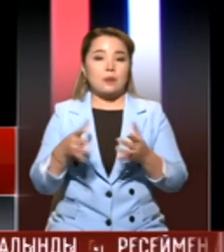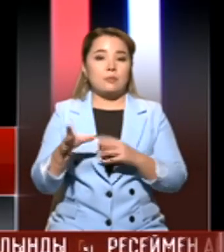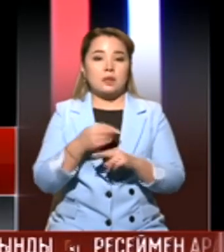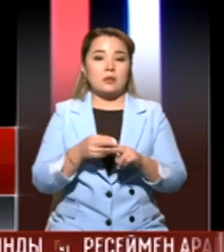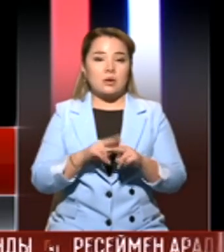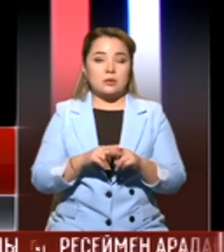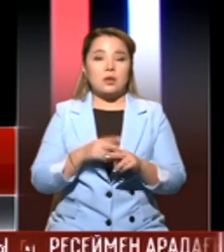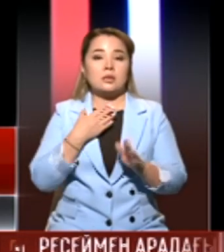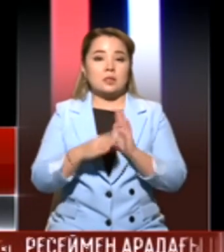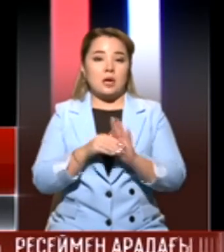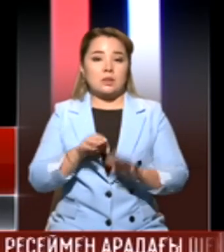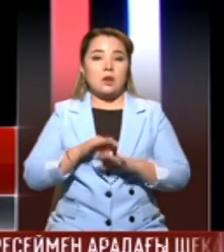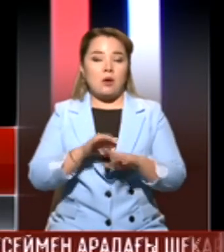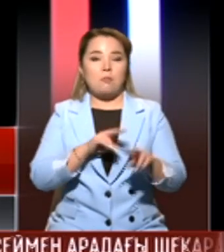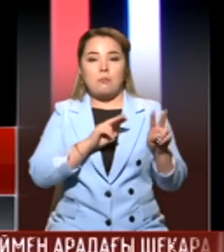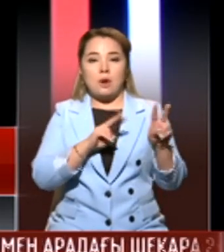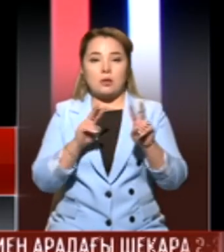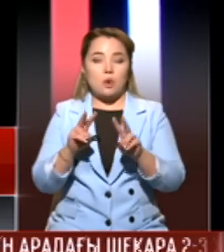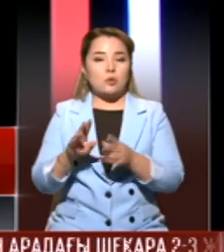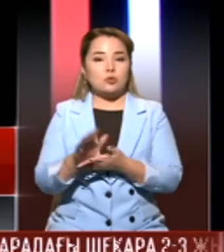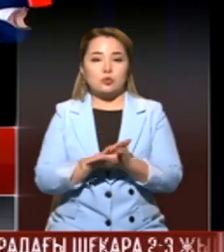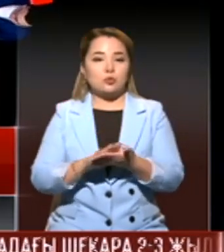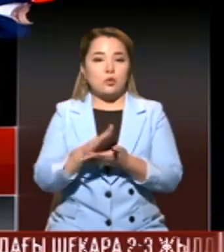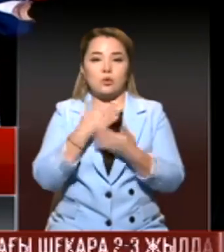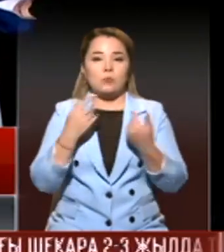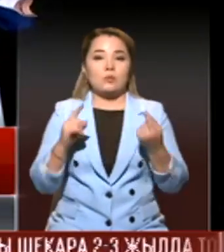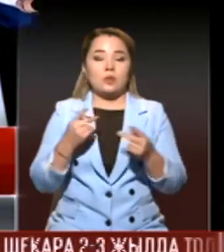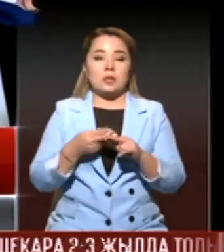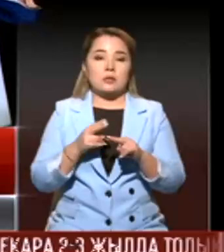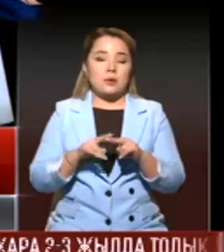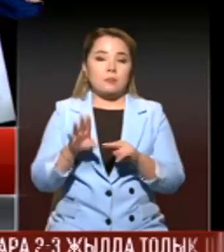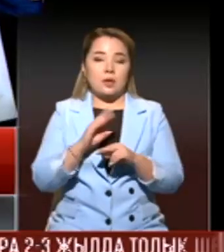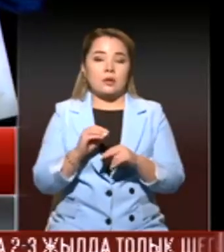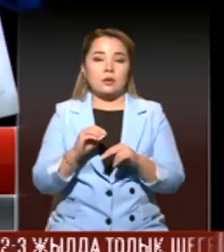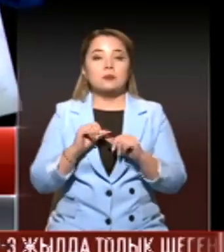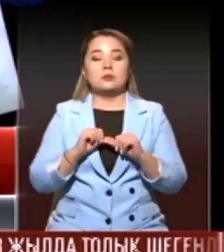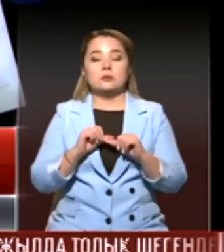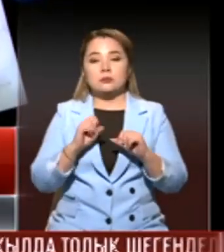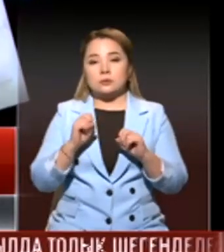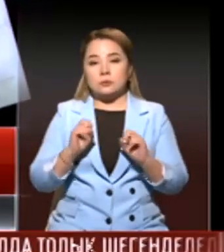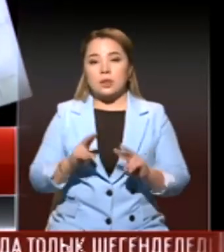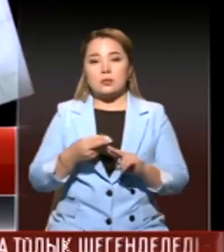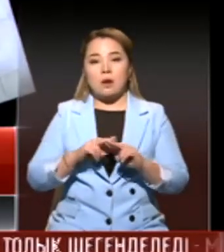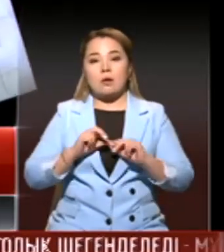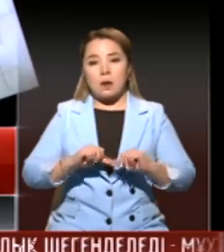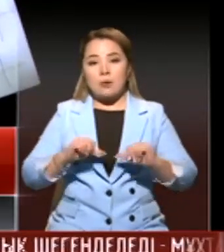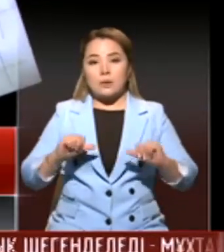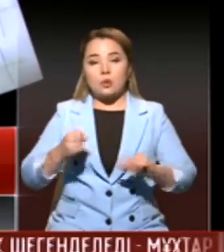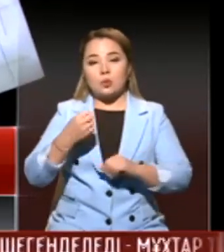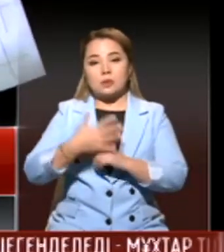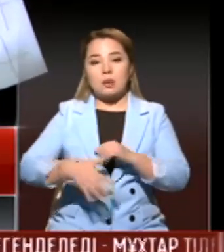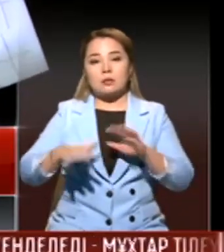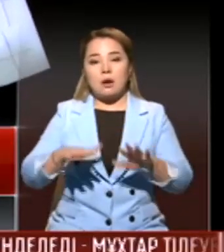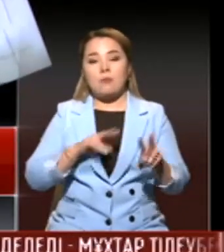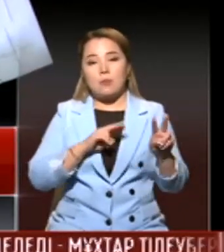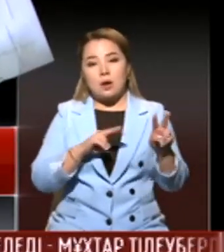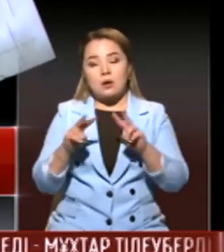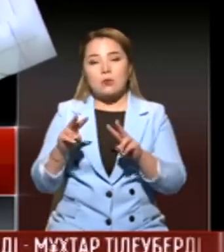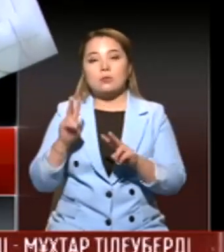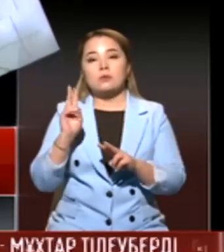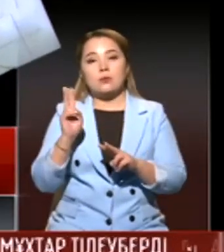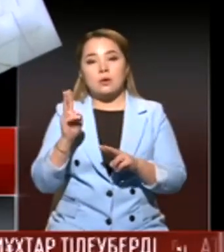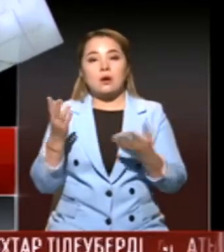бір сөз жоқ бақылаушы деген. Орталық сайлау комиссиясының ережесінде де сондай. Сонда бақылаушы деген кім, байқаушы деген